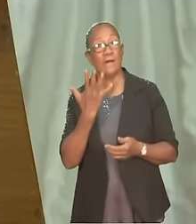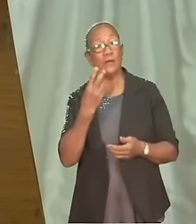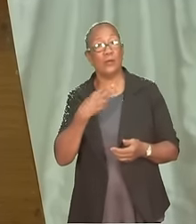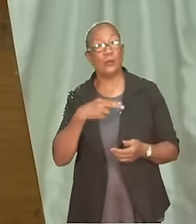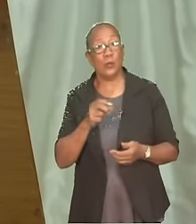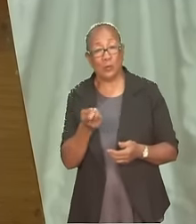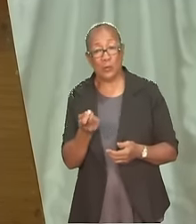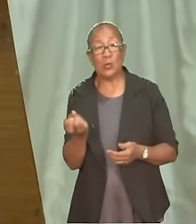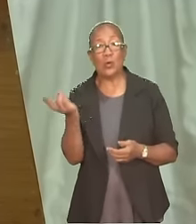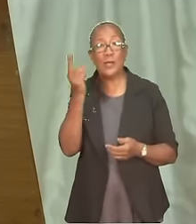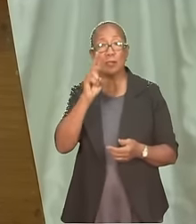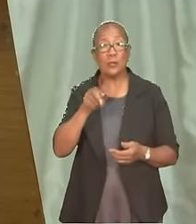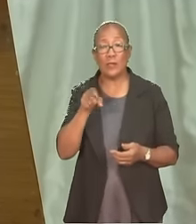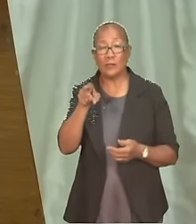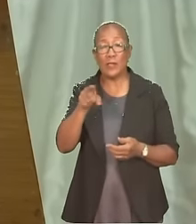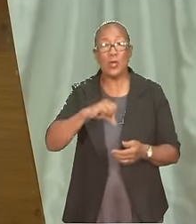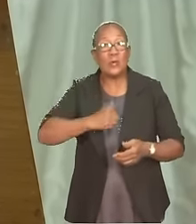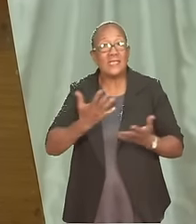jouw account.